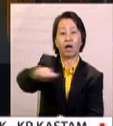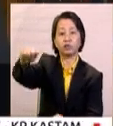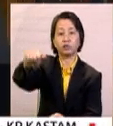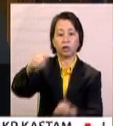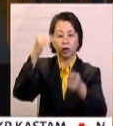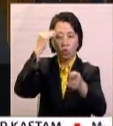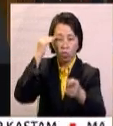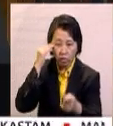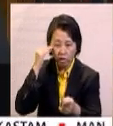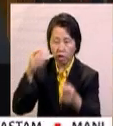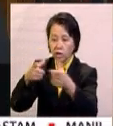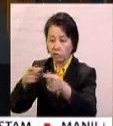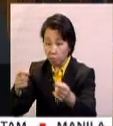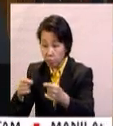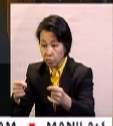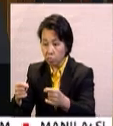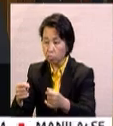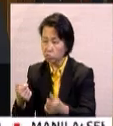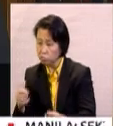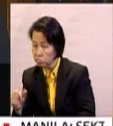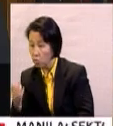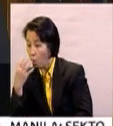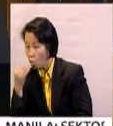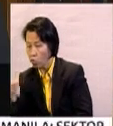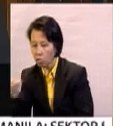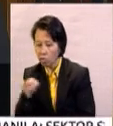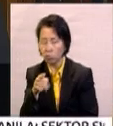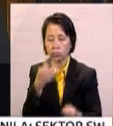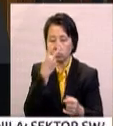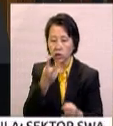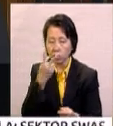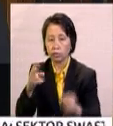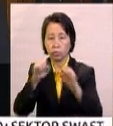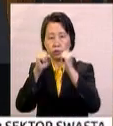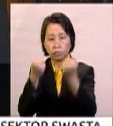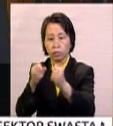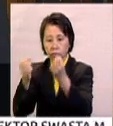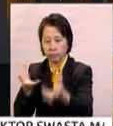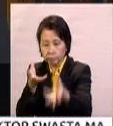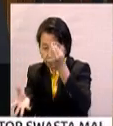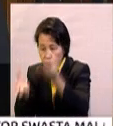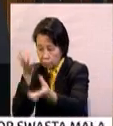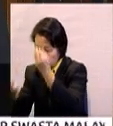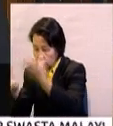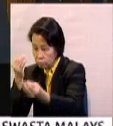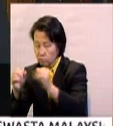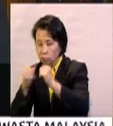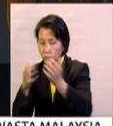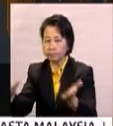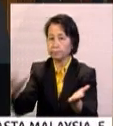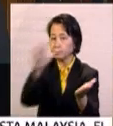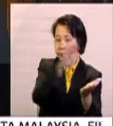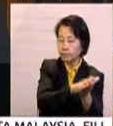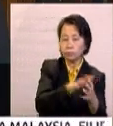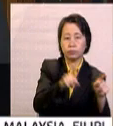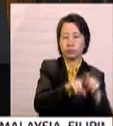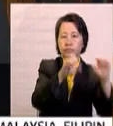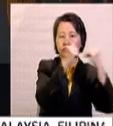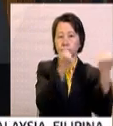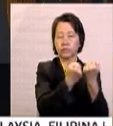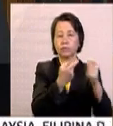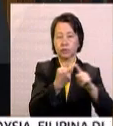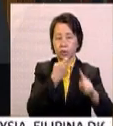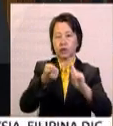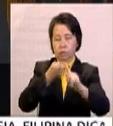Jadi kita pada masa ini sedang cuba mendapatkan maklumat yang agak terperinci daripada rakan-rakan